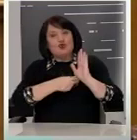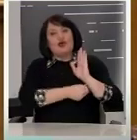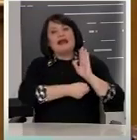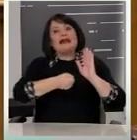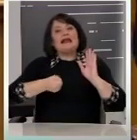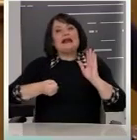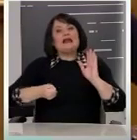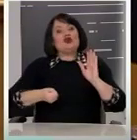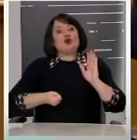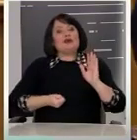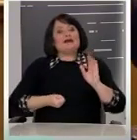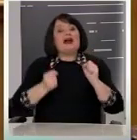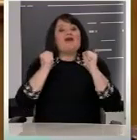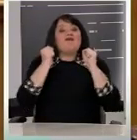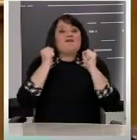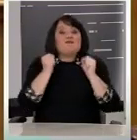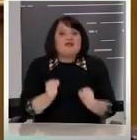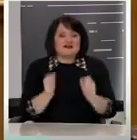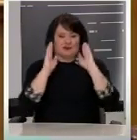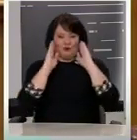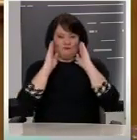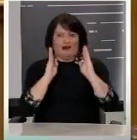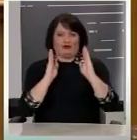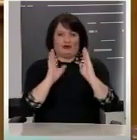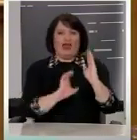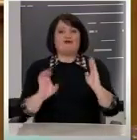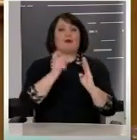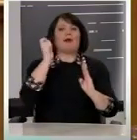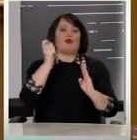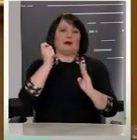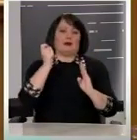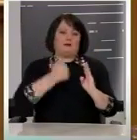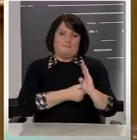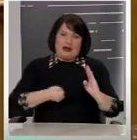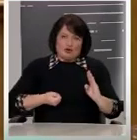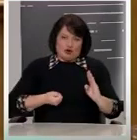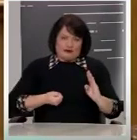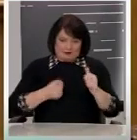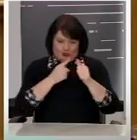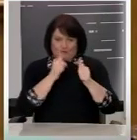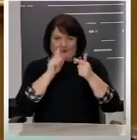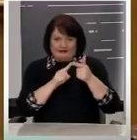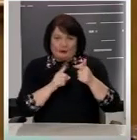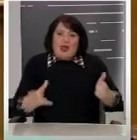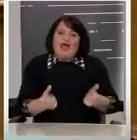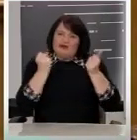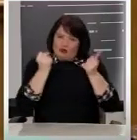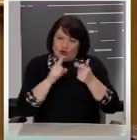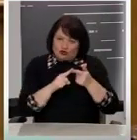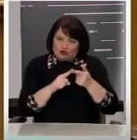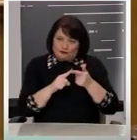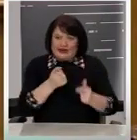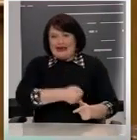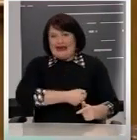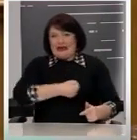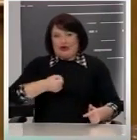σαν την κυρίαρχη κατεύθυνση της ευρωπαϊκής πολιτικής. Το δεύτερο, ευτυχώς, η